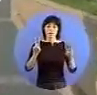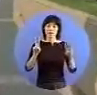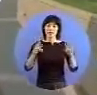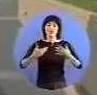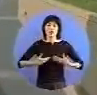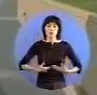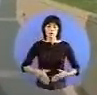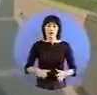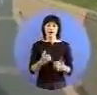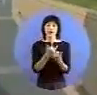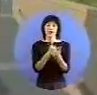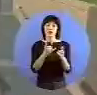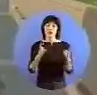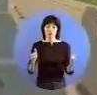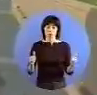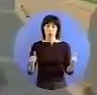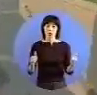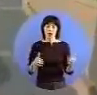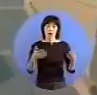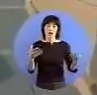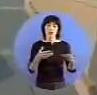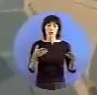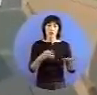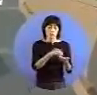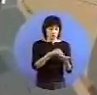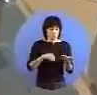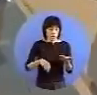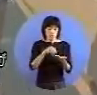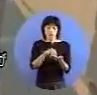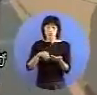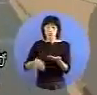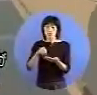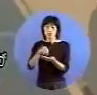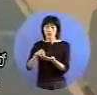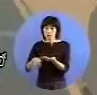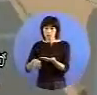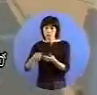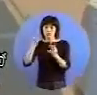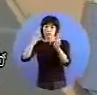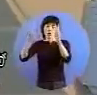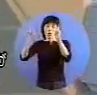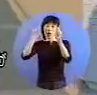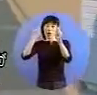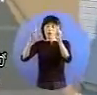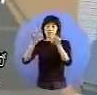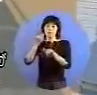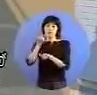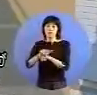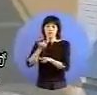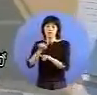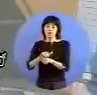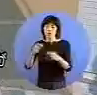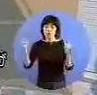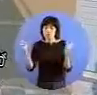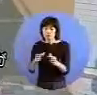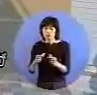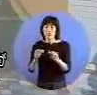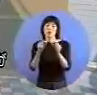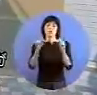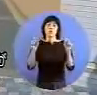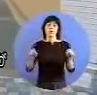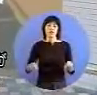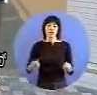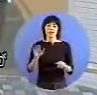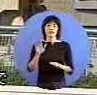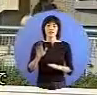の世代と言われる人々が定年の時期を迎えることから、企業などで深刻な人材不足が生じると言われる問